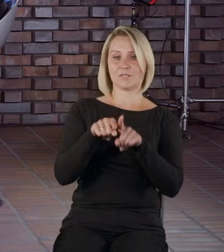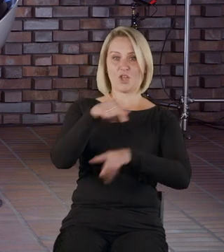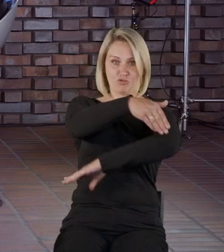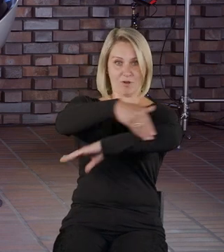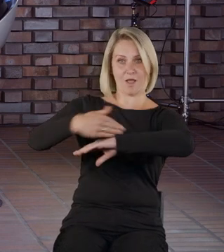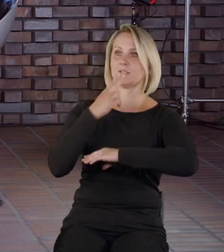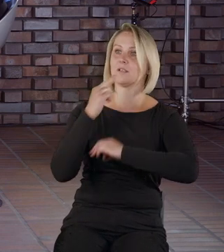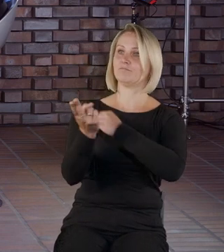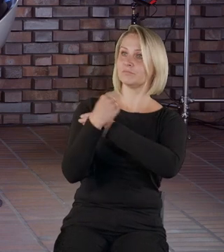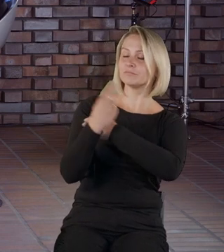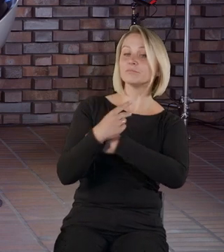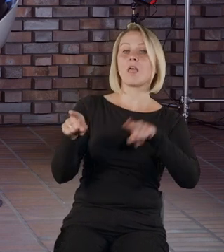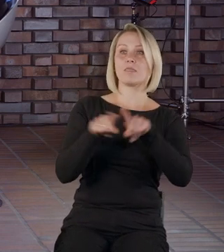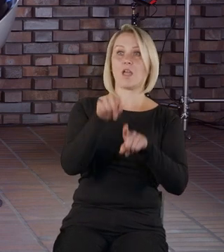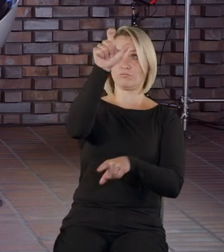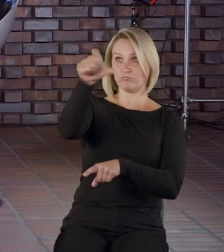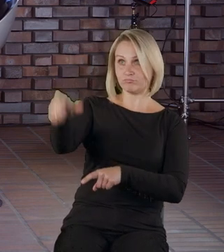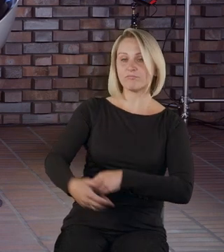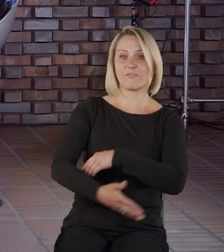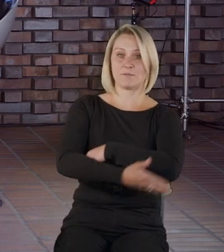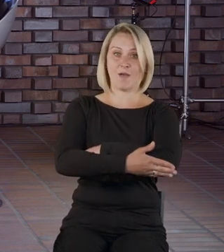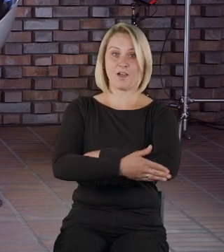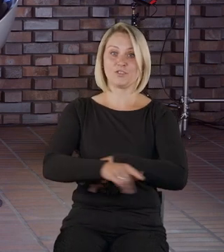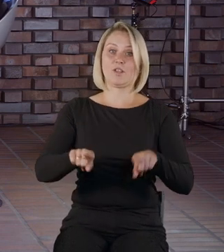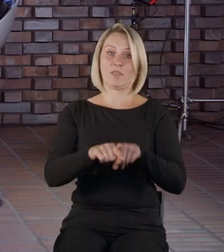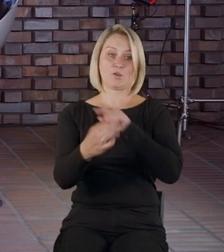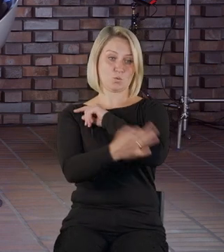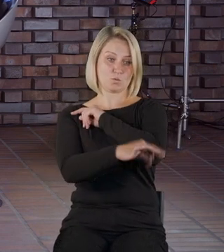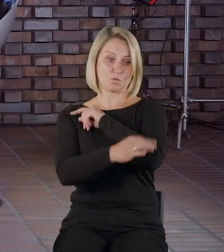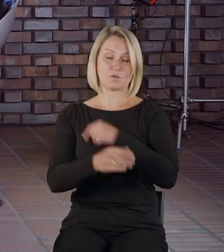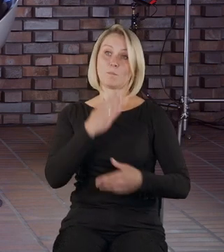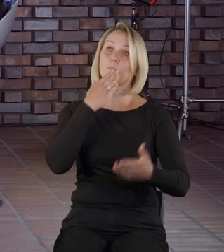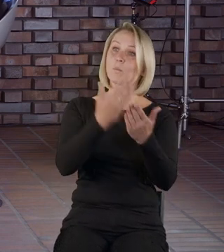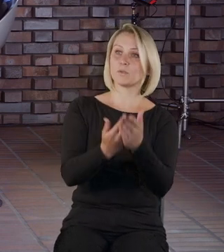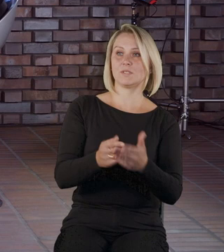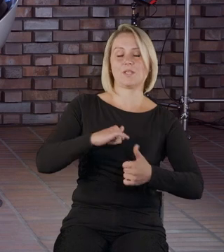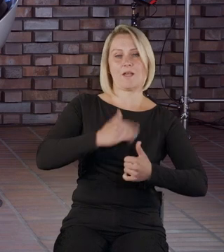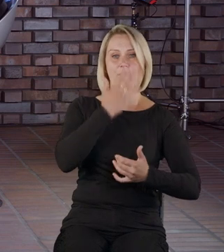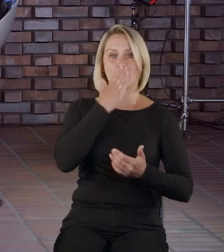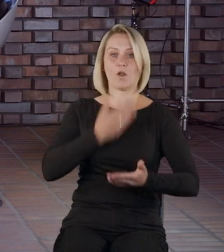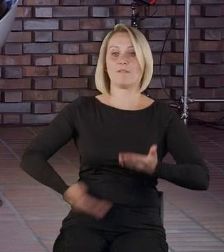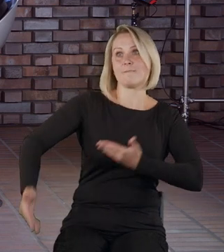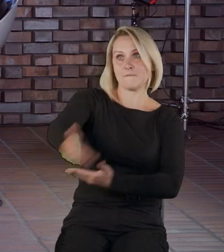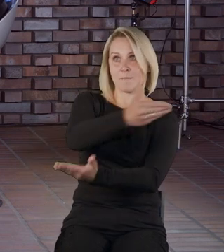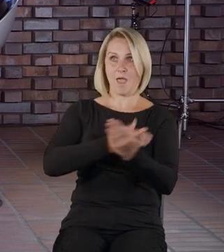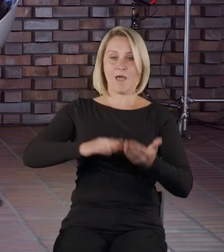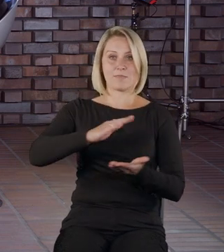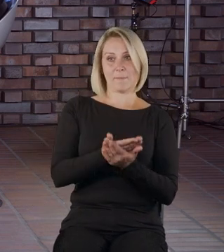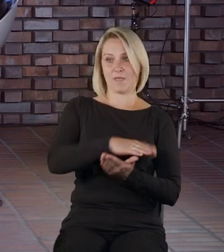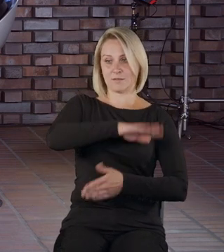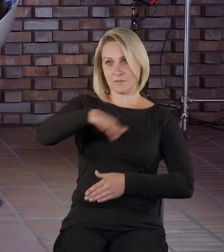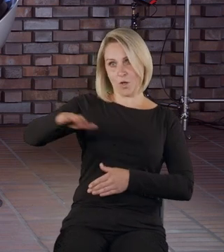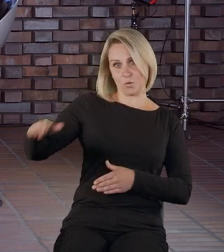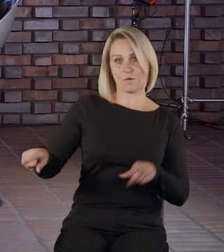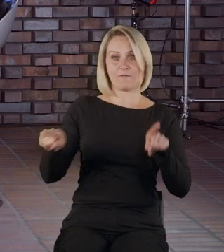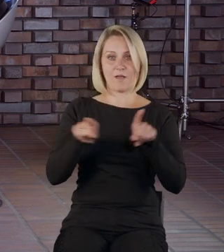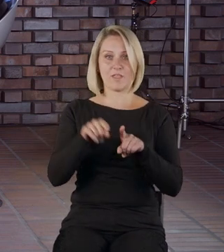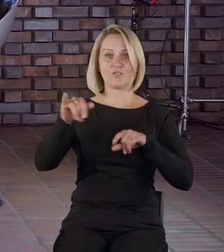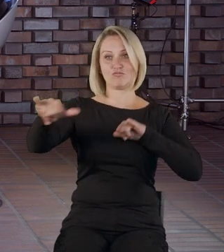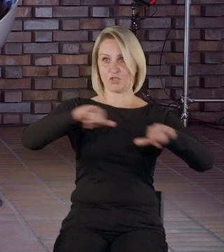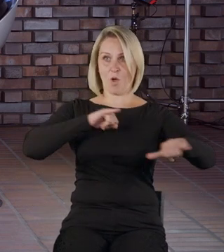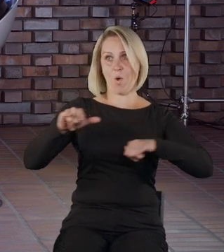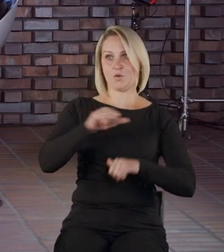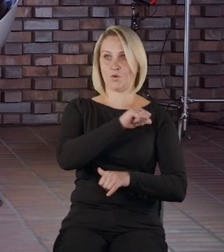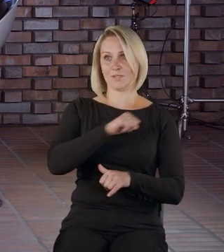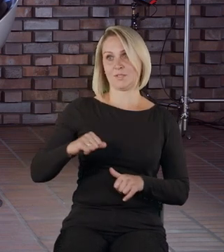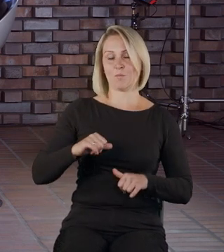o wsparciu dla kandydatów i studentów, jakie oferuje Uniwersytet Śląski, wymianie międzynarodowej i oczywiście o działalności samorządu